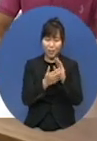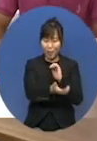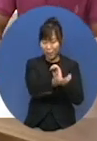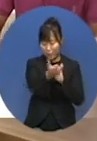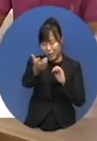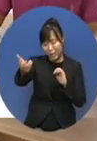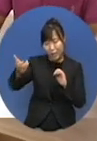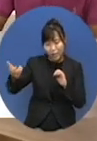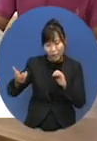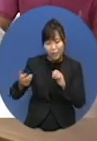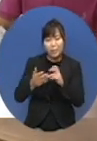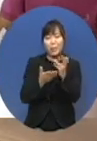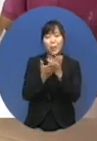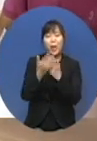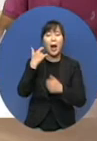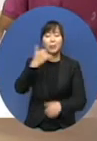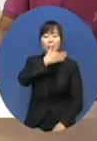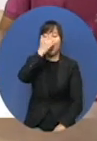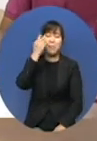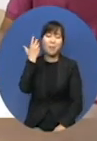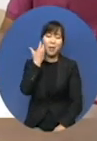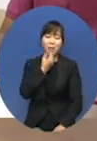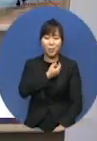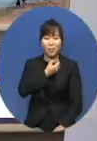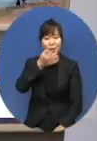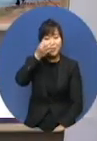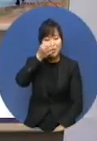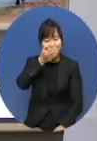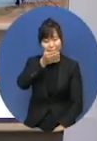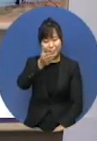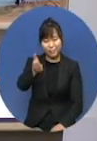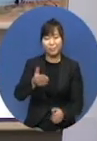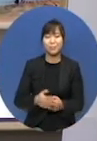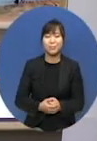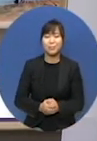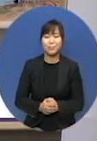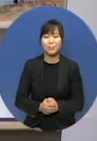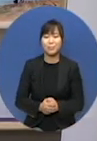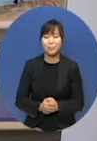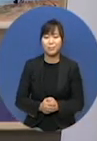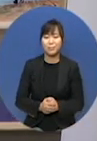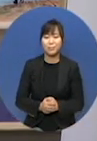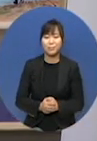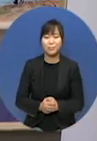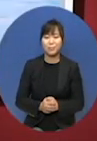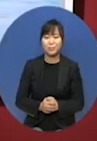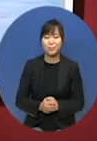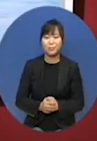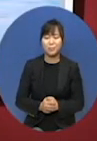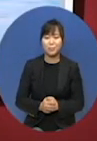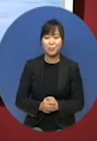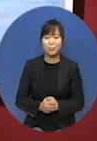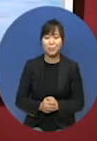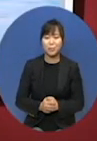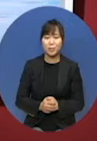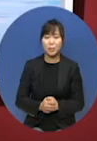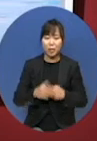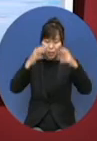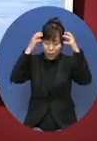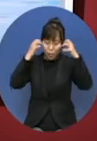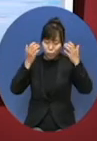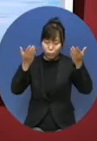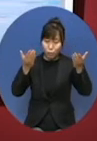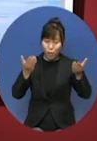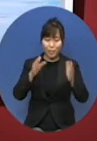개최해 여수 섬들의 아름다운 매력을 전국에 널리 알릴 계획입니다. 본격적인